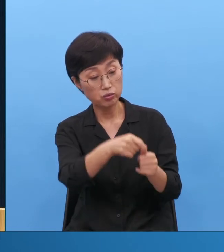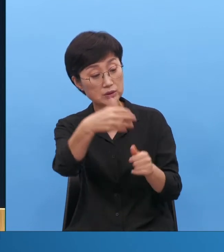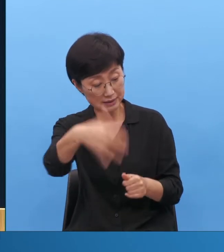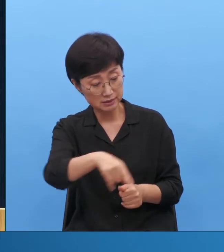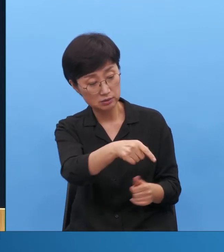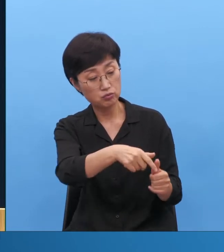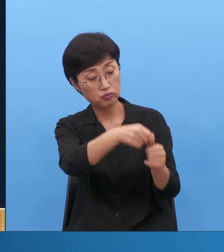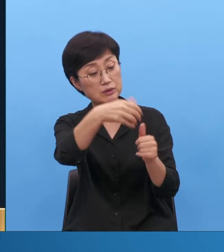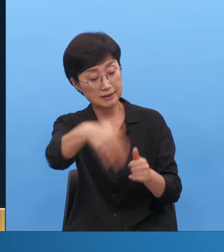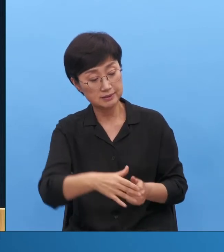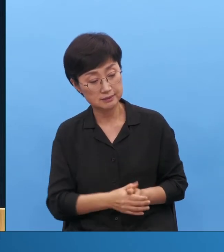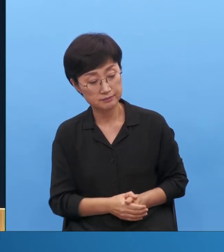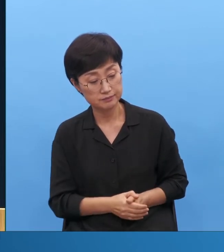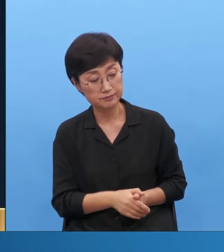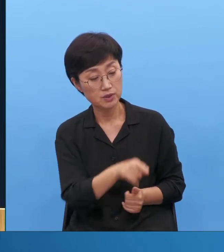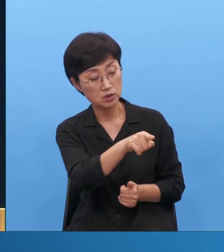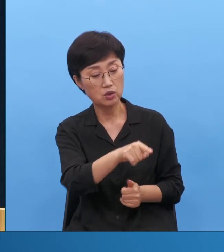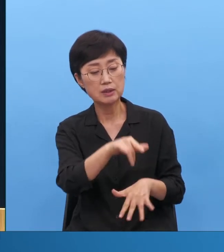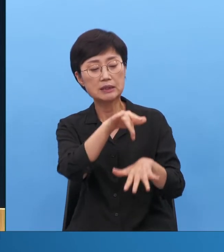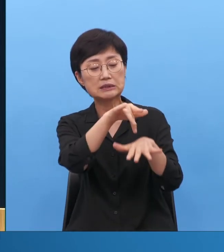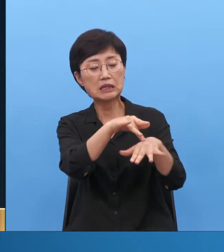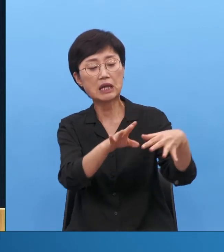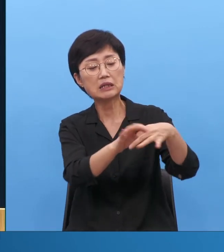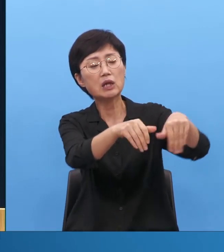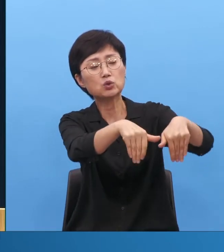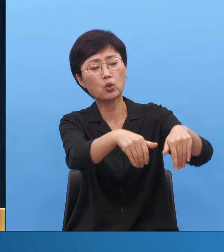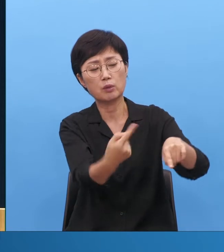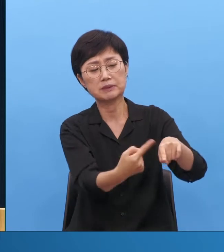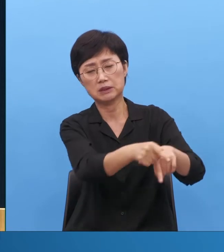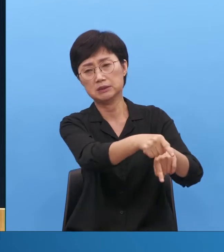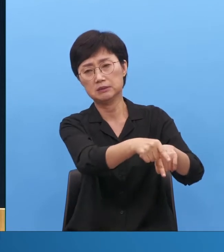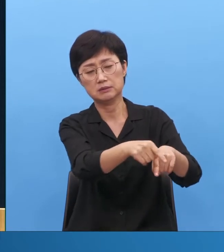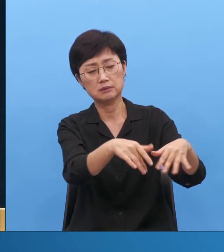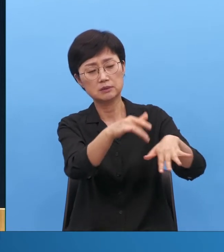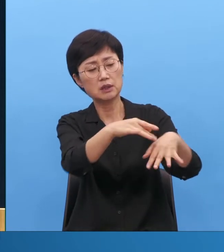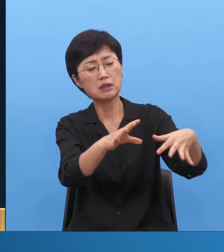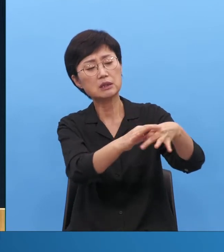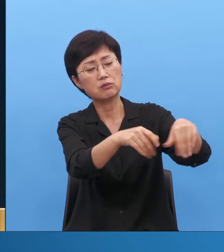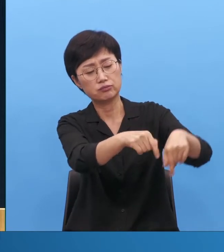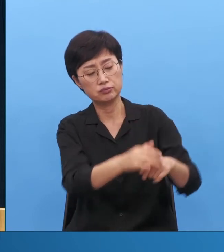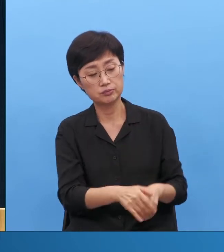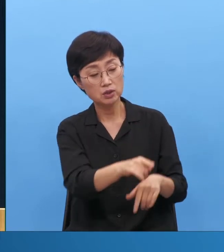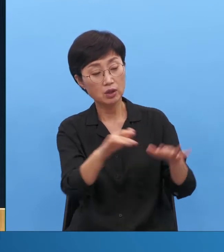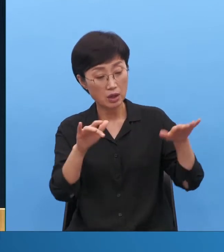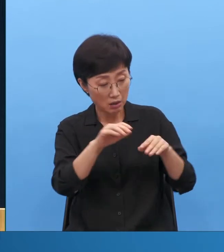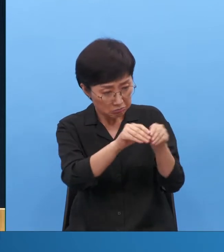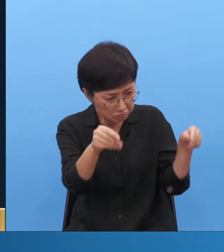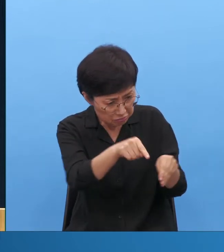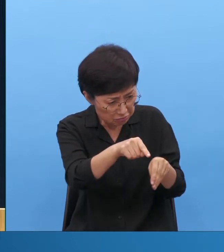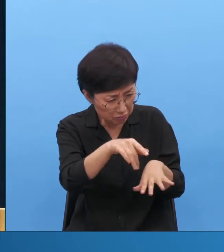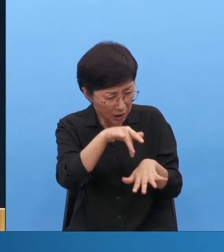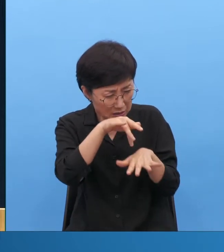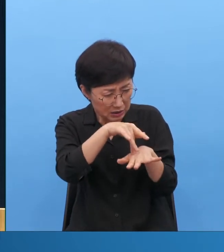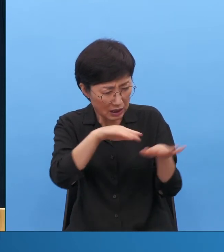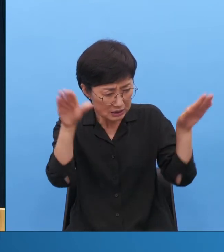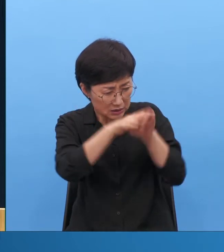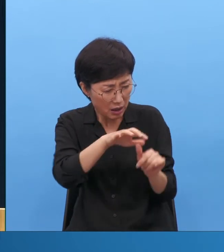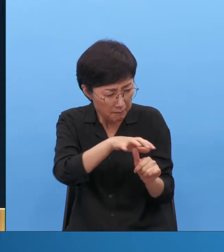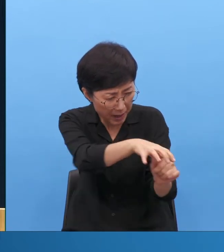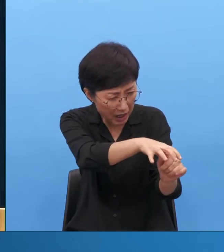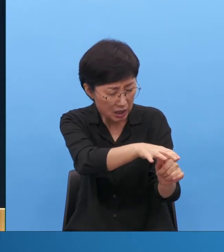받았어. You are not saved. 넌 사단의 종이야. You are a 이 slave to 말이에요. Satan. That's what he's saying. 너는 흑암에 잡혀 있어. You are captured by darkness.